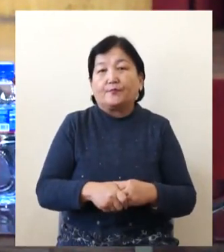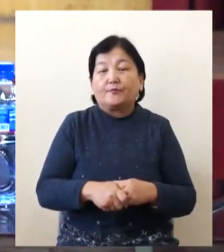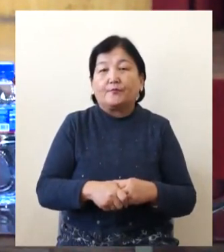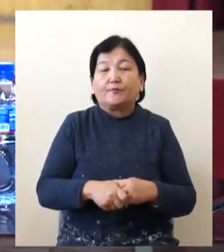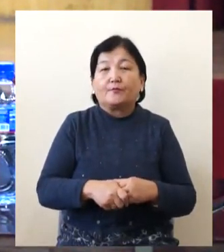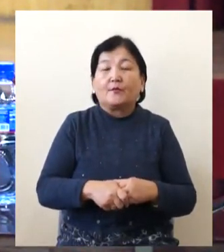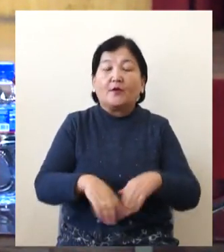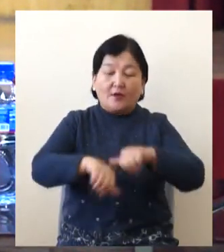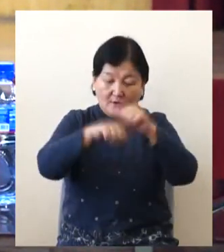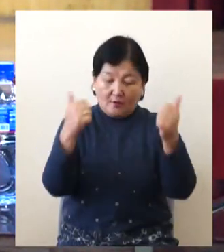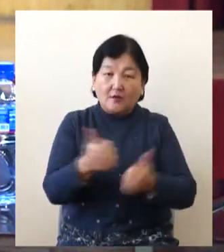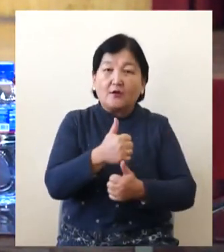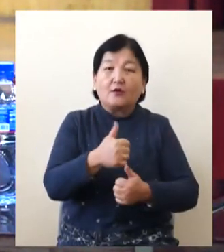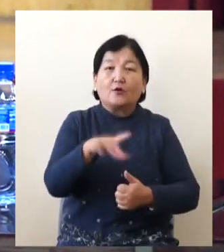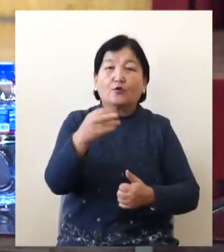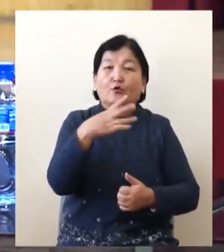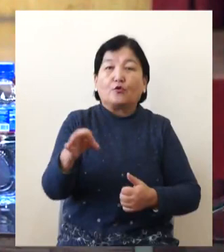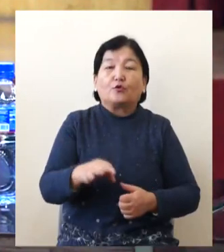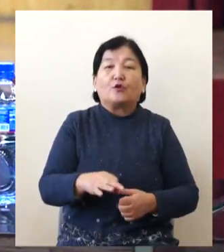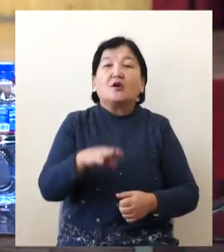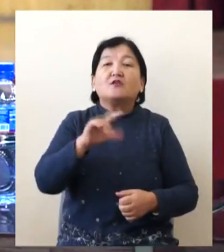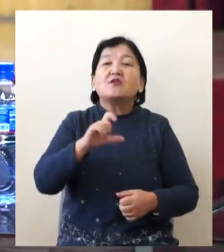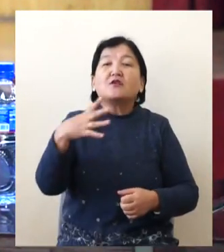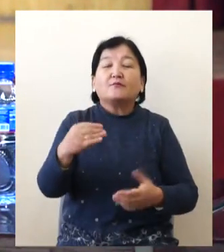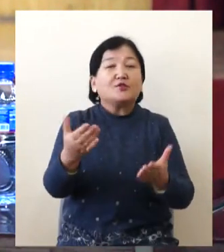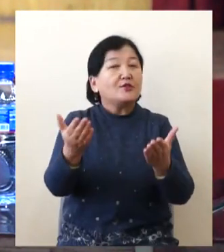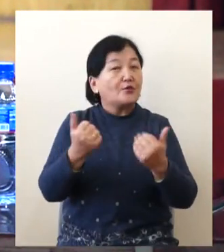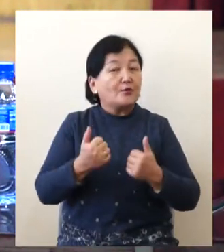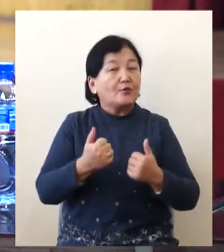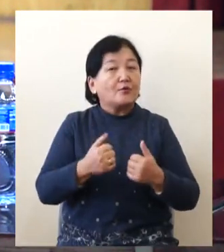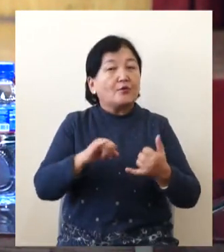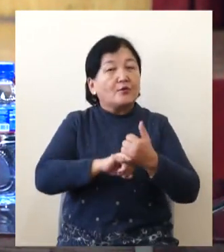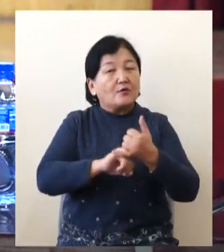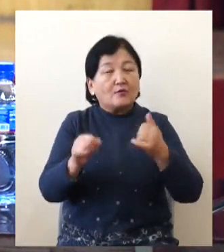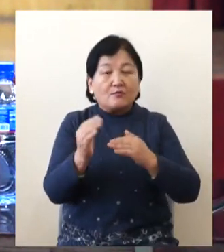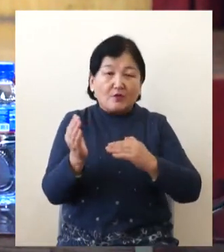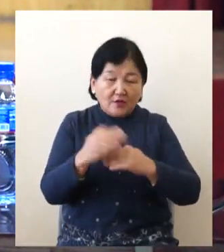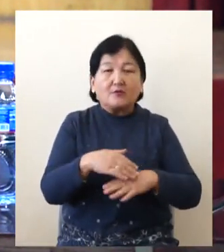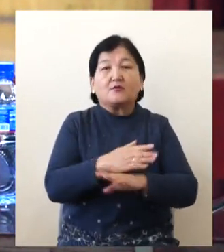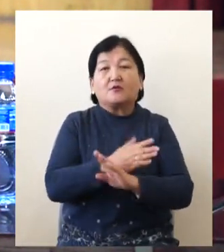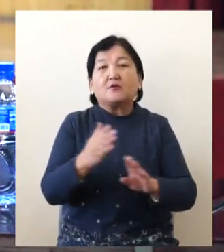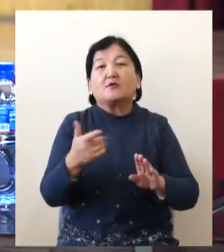А энэ хөрөнгө мөнгөийг тэтгэмж өгөх, янз бүрийн бэлэвсрэх энэ нөхцөлд